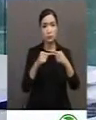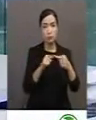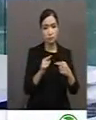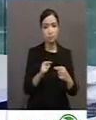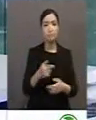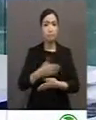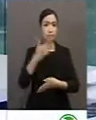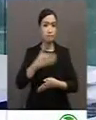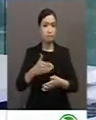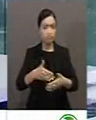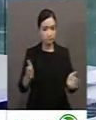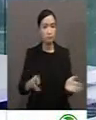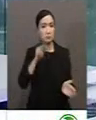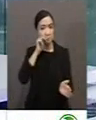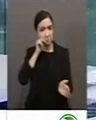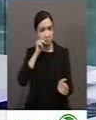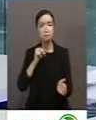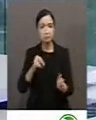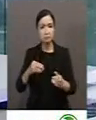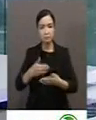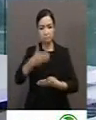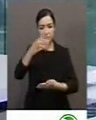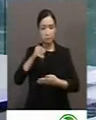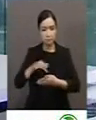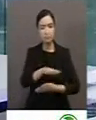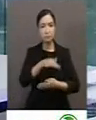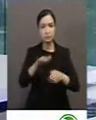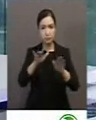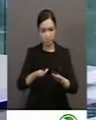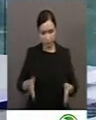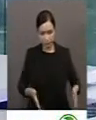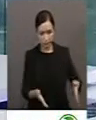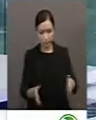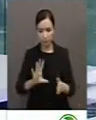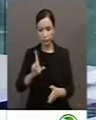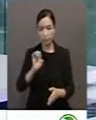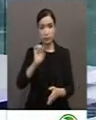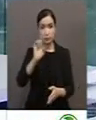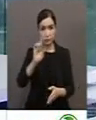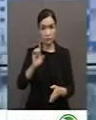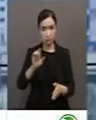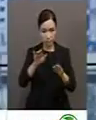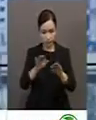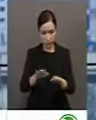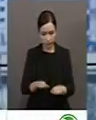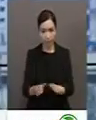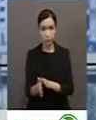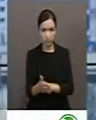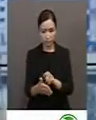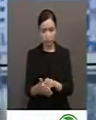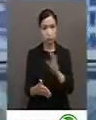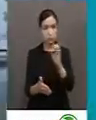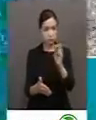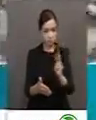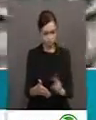เขื่อนต้องมีการเร่งระบายน้ำคุณผู้ชมตอนนี้จากการสำรวจนะคะปริมาณแม่น้ำชีลดลงค่ะจนถึงขั้นปลาขาดออกซิเจนน็